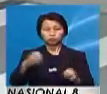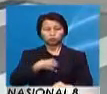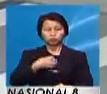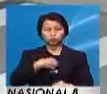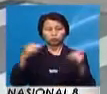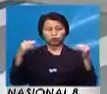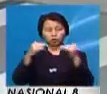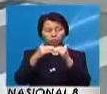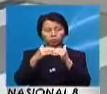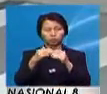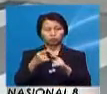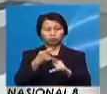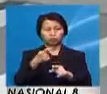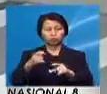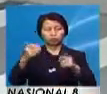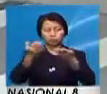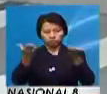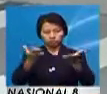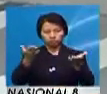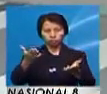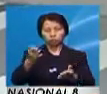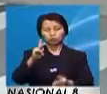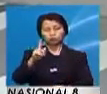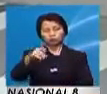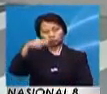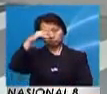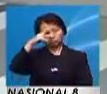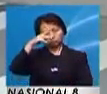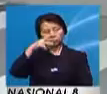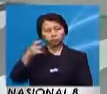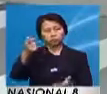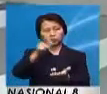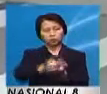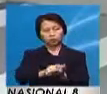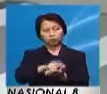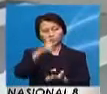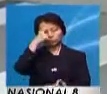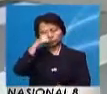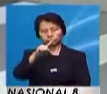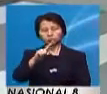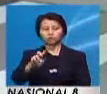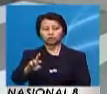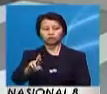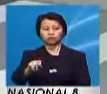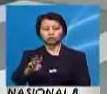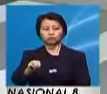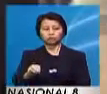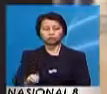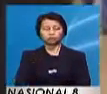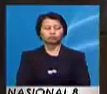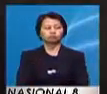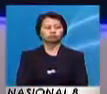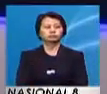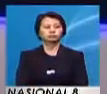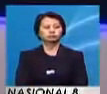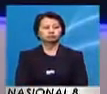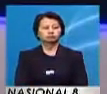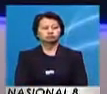adil. Dari Kompleks Mahkamah Kuala Lumpur, Aulin Rani melaporkan untuk RTM.